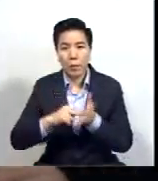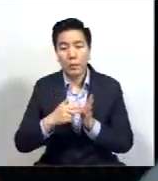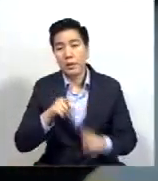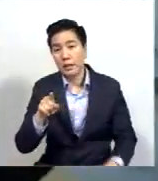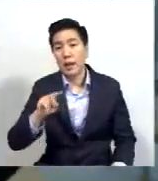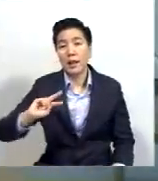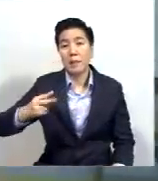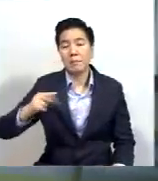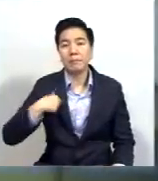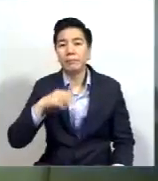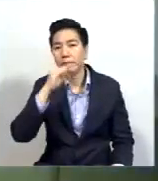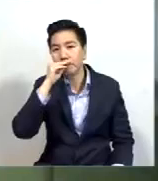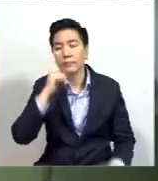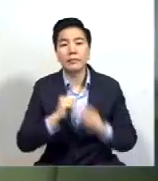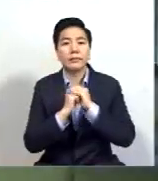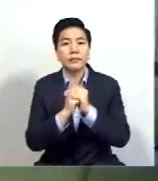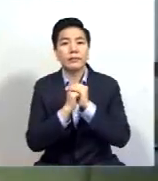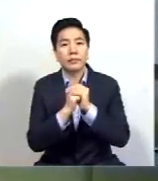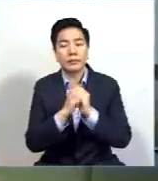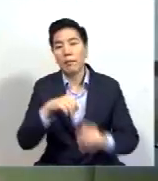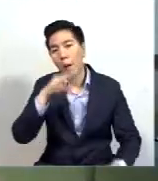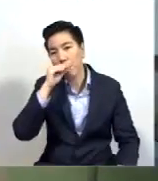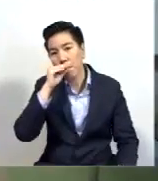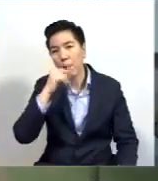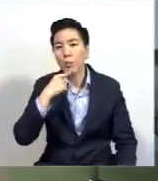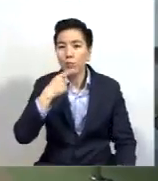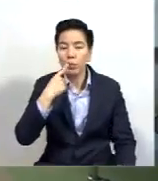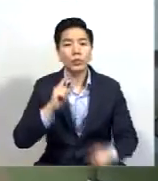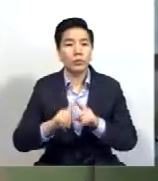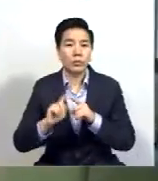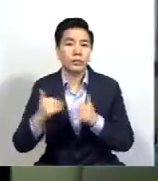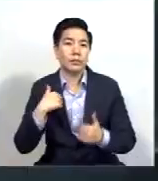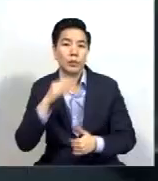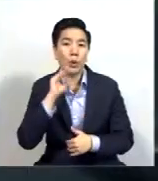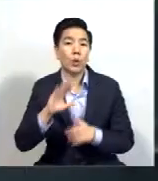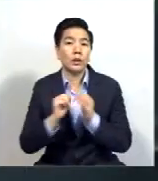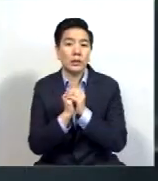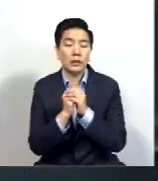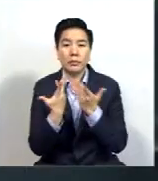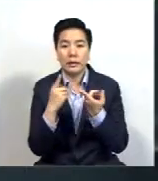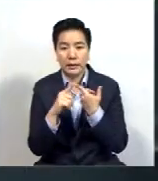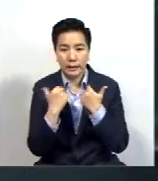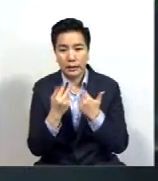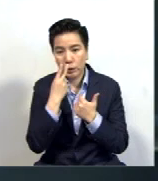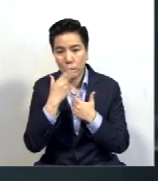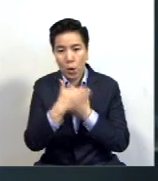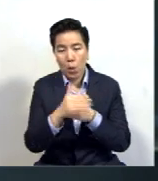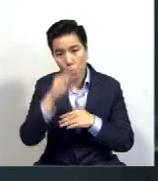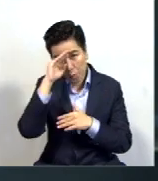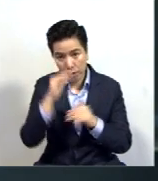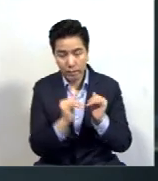ที่เราจ้างมาเป็นกรณีพิเศษสำหรับผู้ป่วยเมืองจีนนะครับที่มาจากประเทศจีนนะครับการติดต่อระหว่างห้องผู้ป่วย